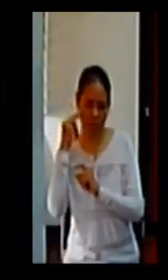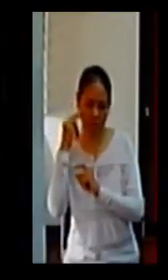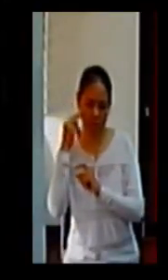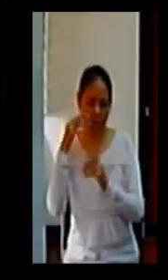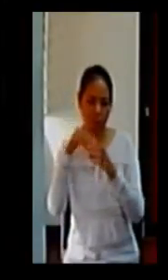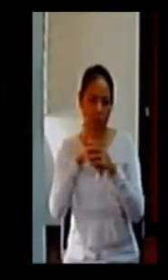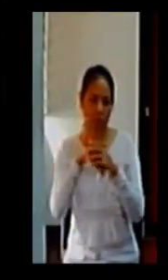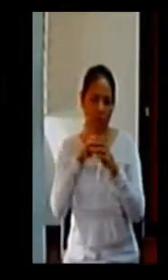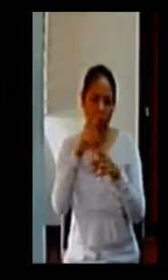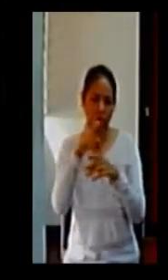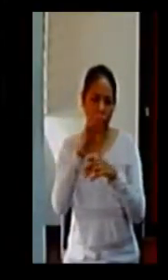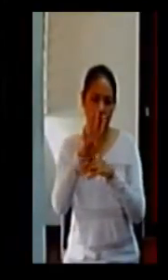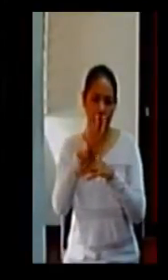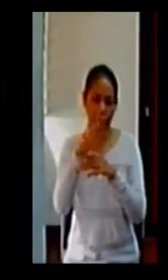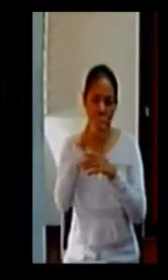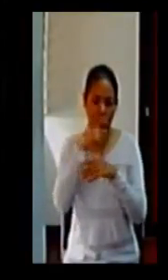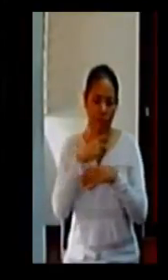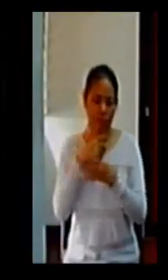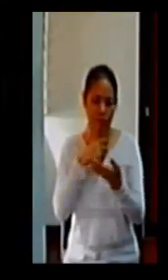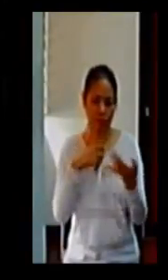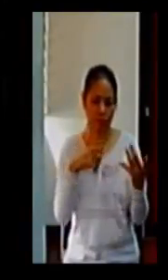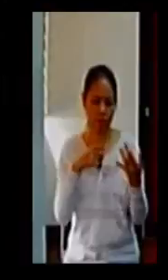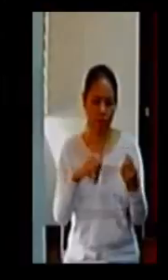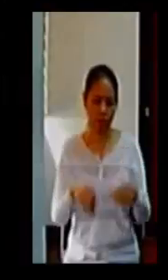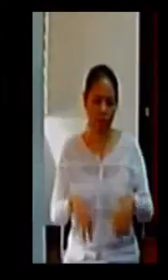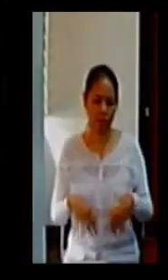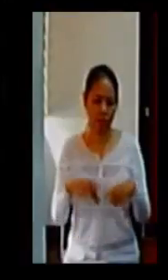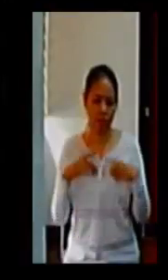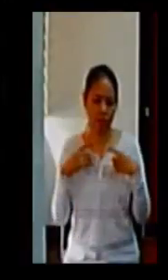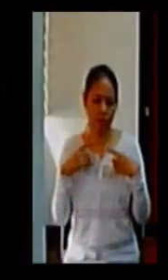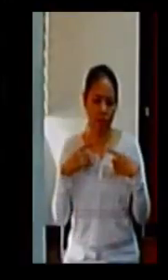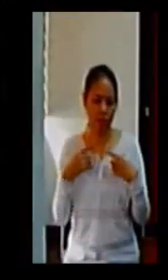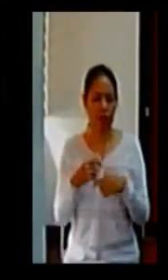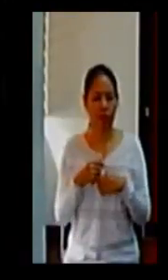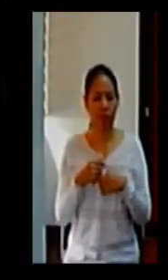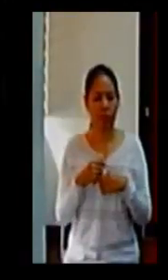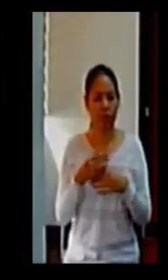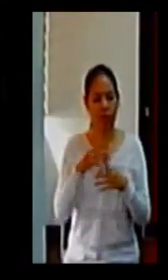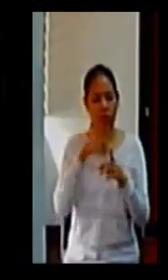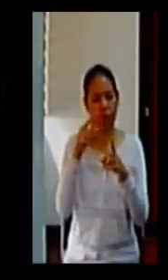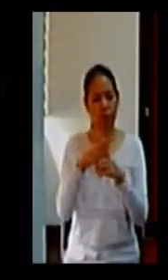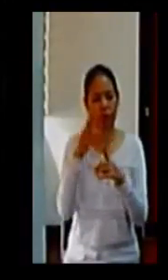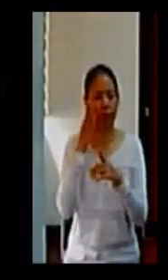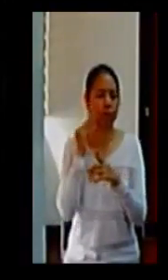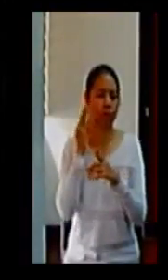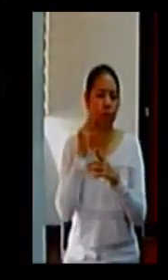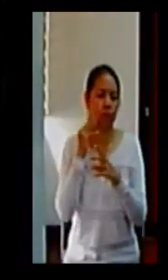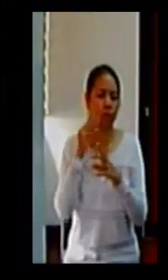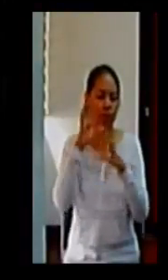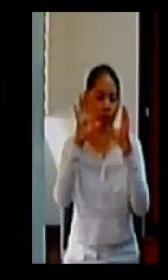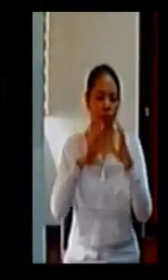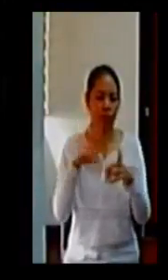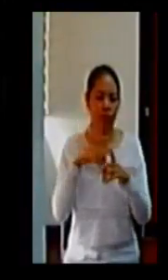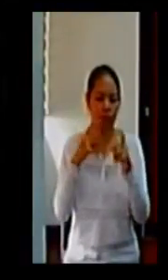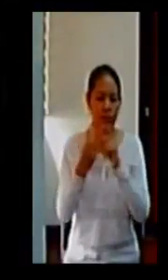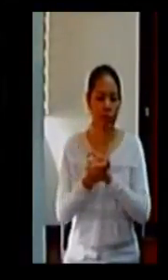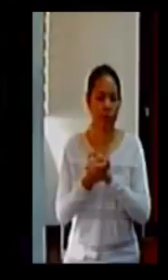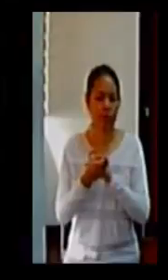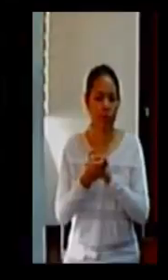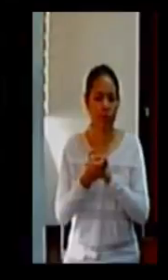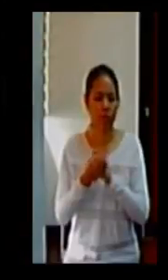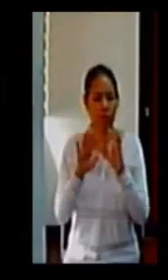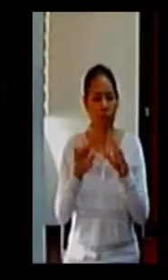years na ikaw ay nabubuhay, kailan mo naranasan ang pagbabago ng panahon? Paano mo nasabi na nagbago